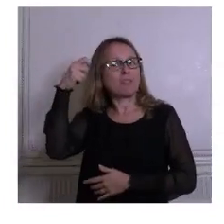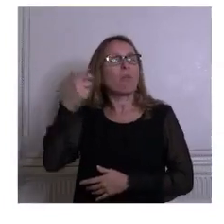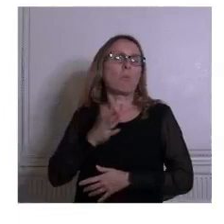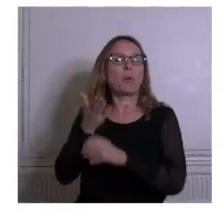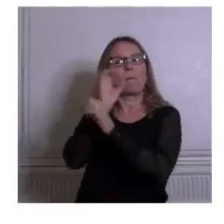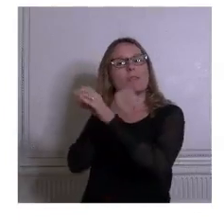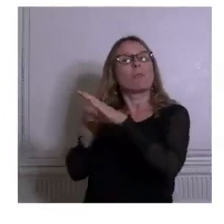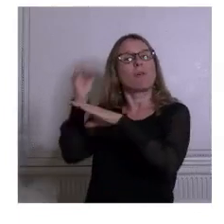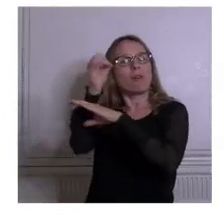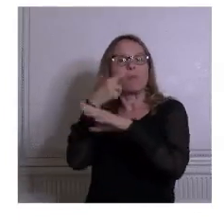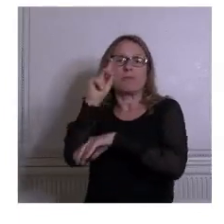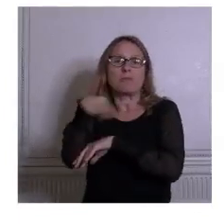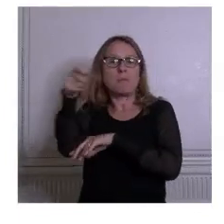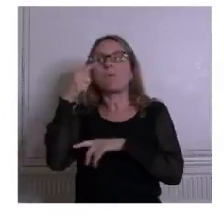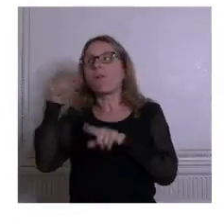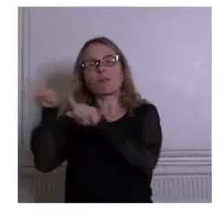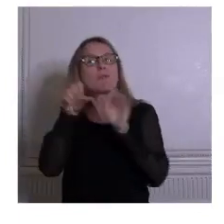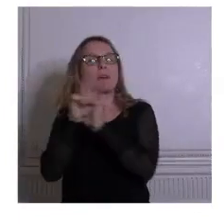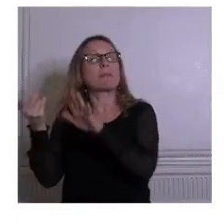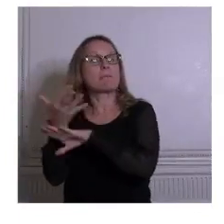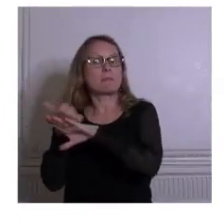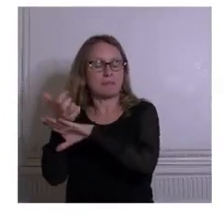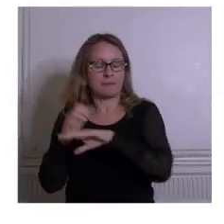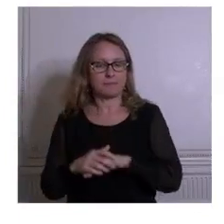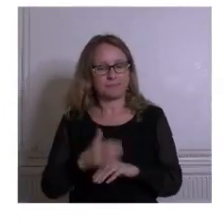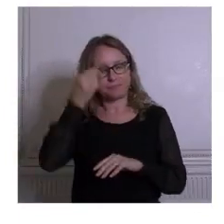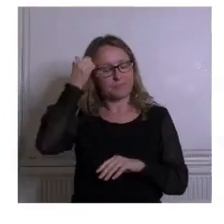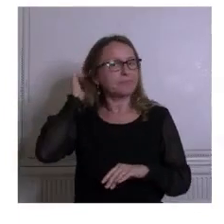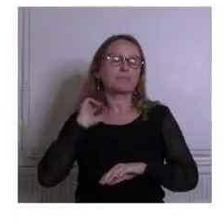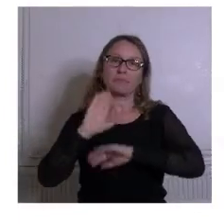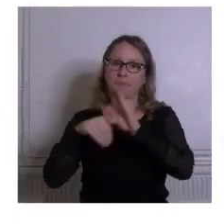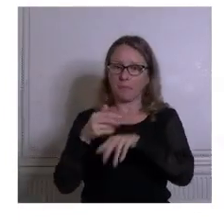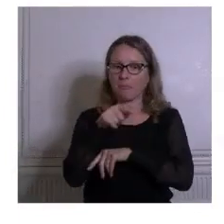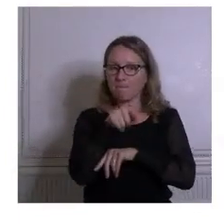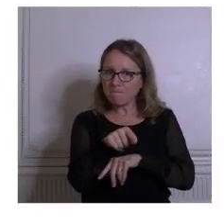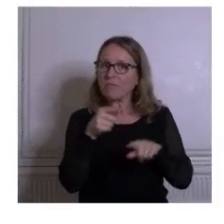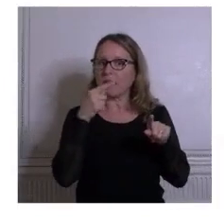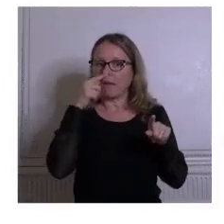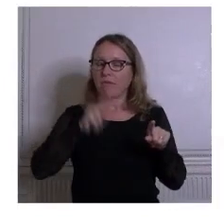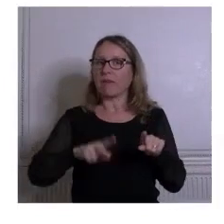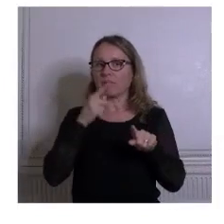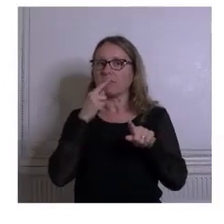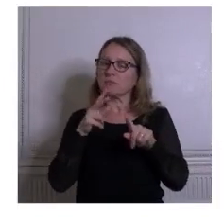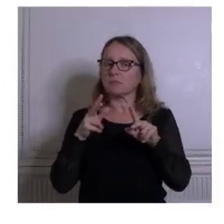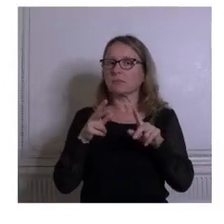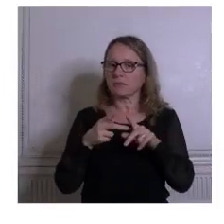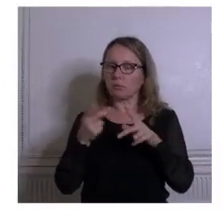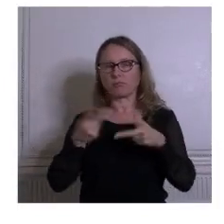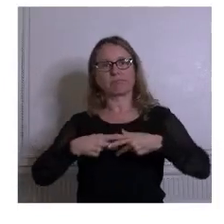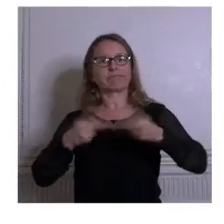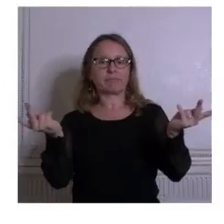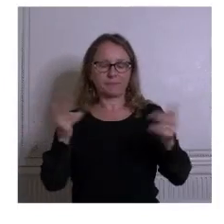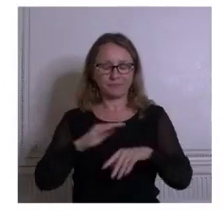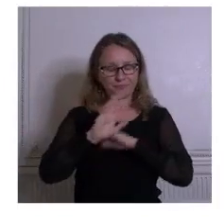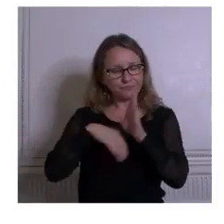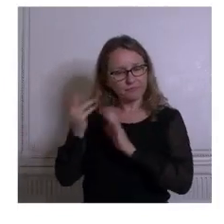pour rappeler l'importance. Donc, danger, ce n'est pas le bon terme, mais il y a aujourd'hui factuellement quelque chose, le registre de consultation est la